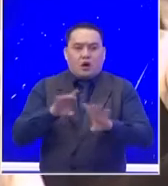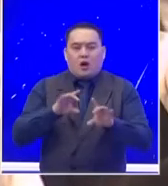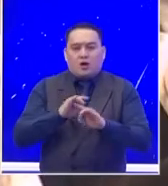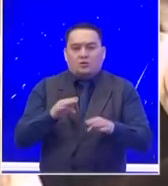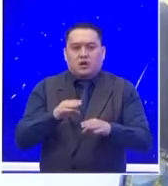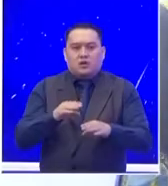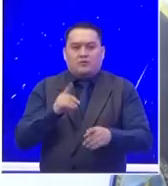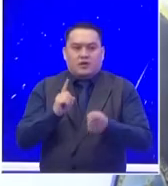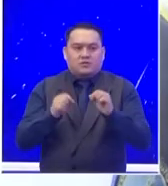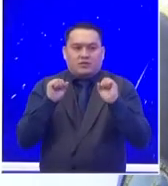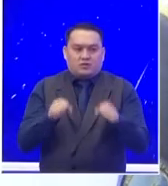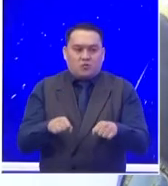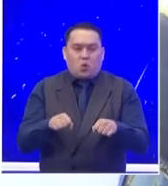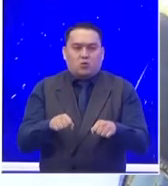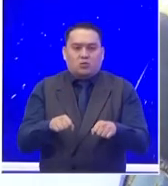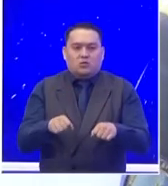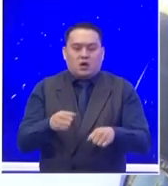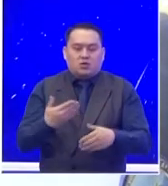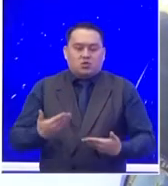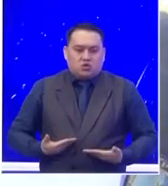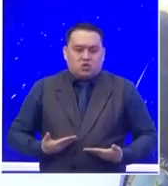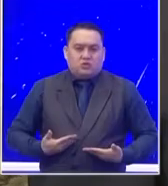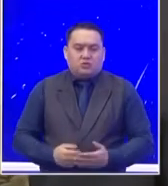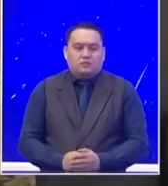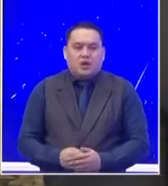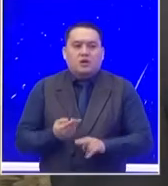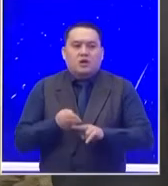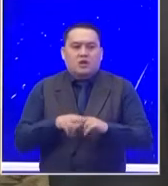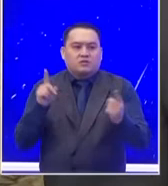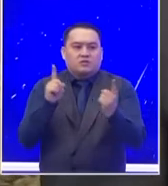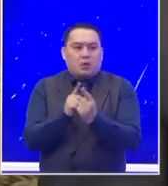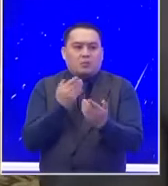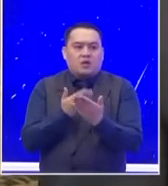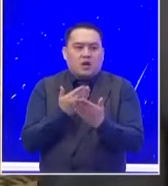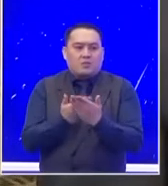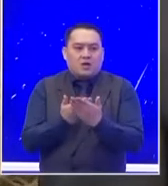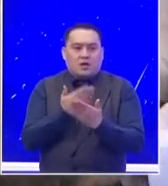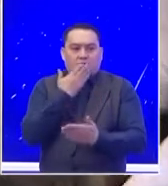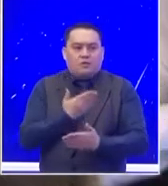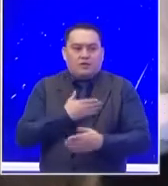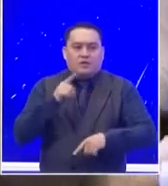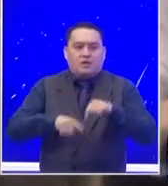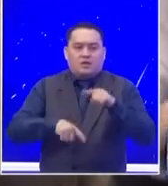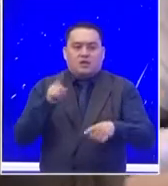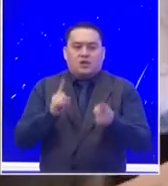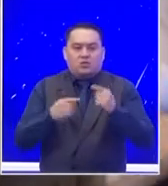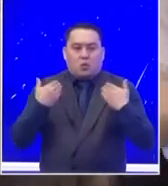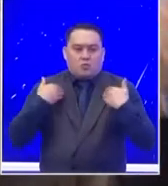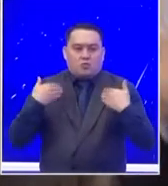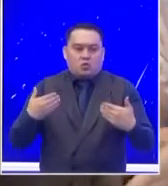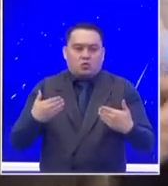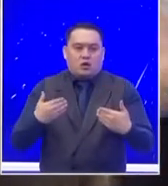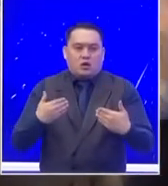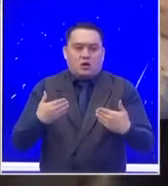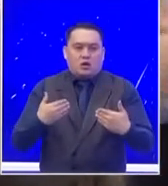открывают ребятам реальные военные сюжеты, солдатский быт и досуг. Такие встречи служат примером бескорыстной любви к отчизне, настоящей мужской дружбы